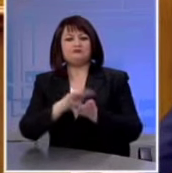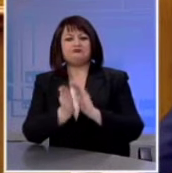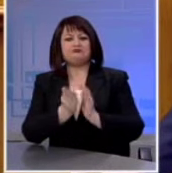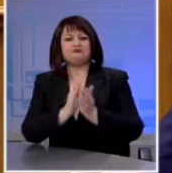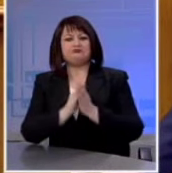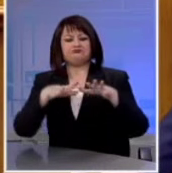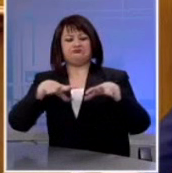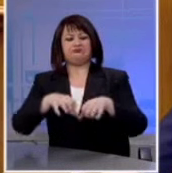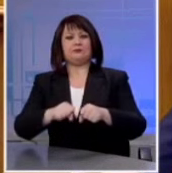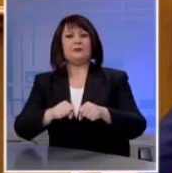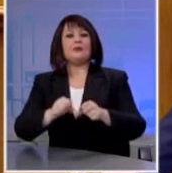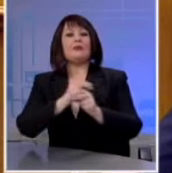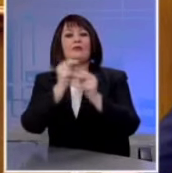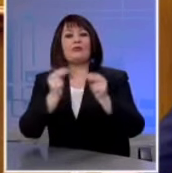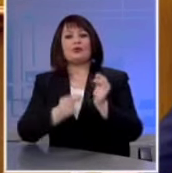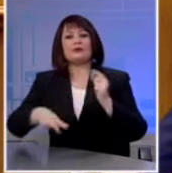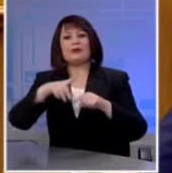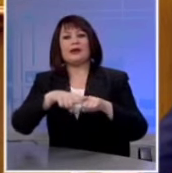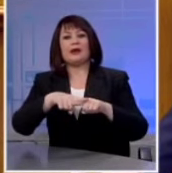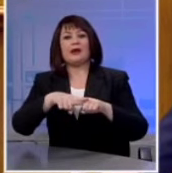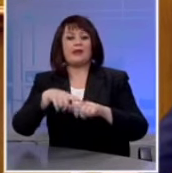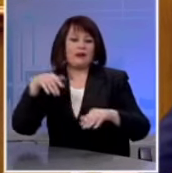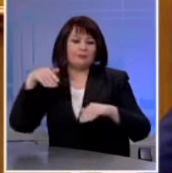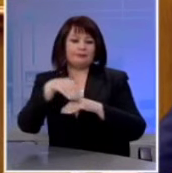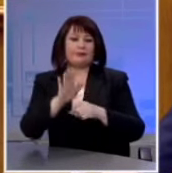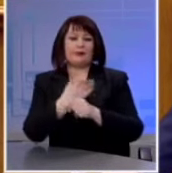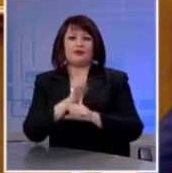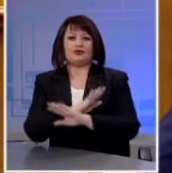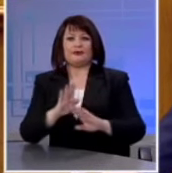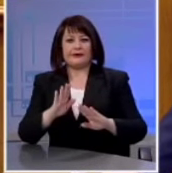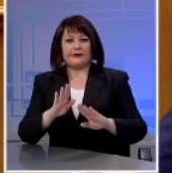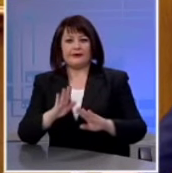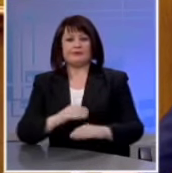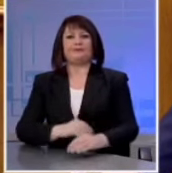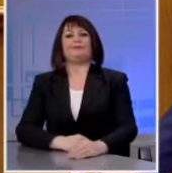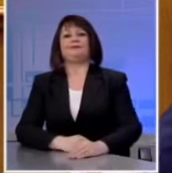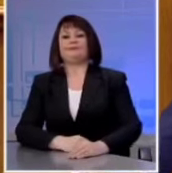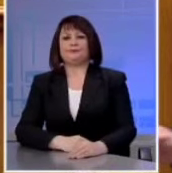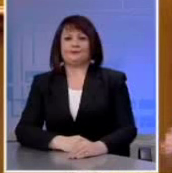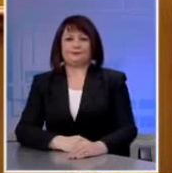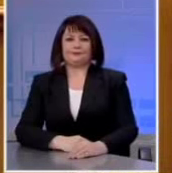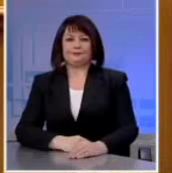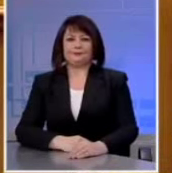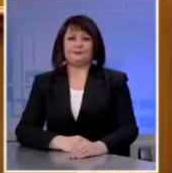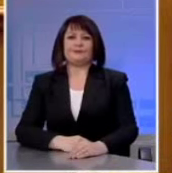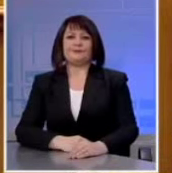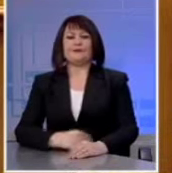οδήγησε τη χώρα στο χείλος καταστροφής στο τέλος της προηγούμενης